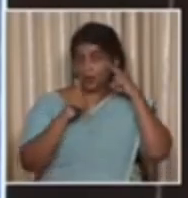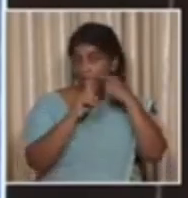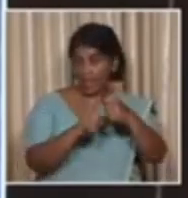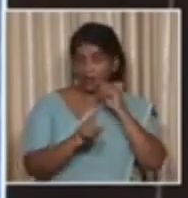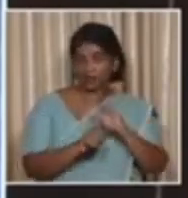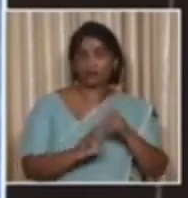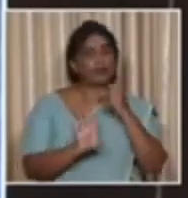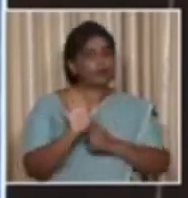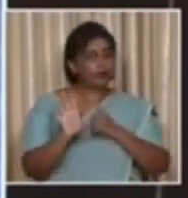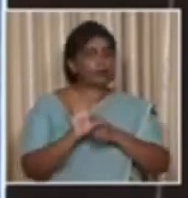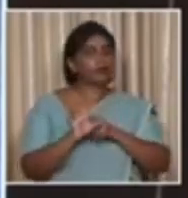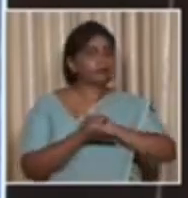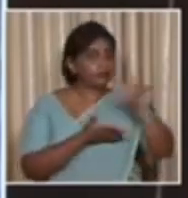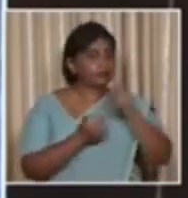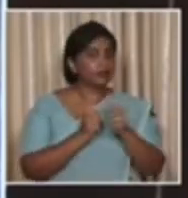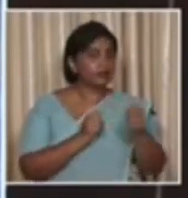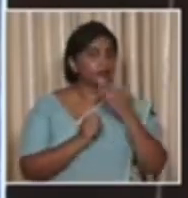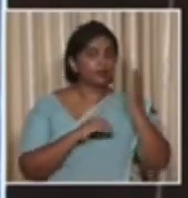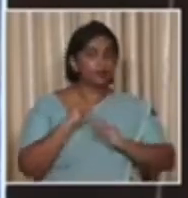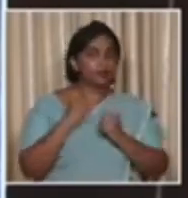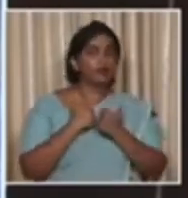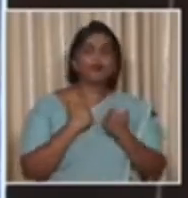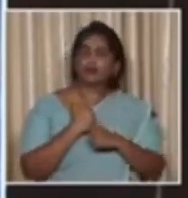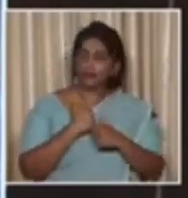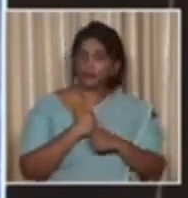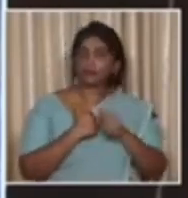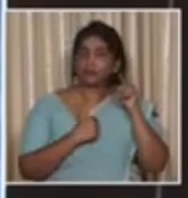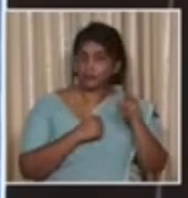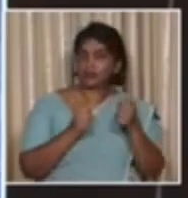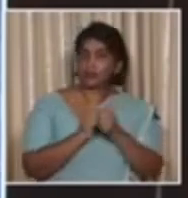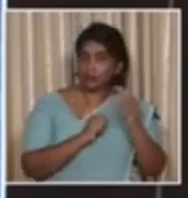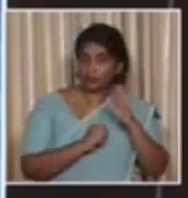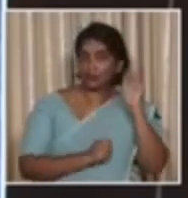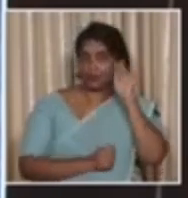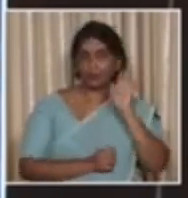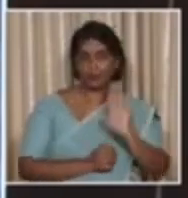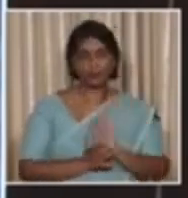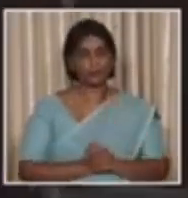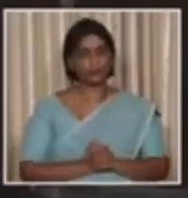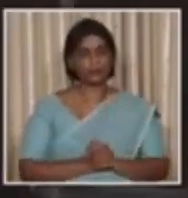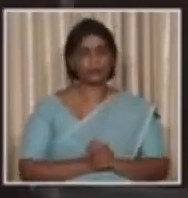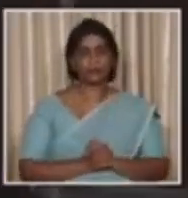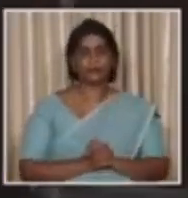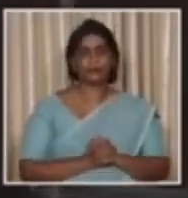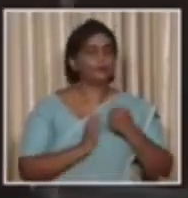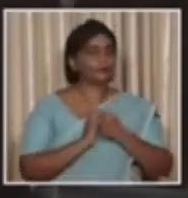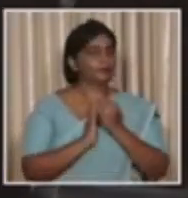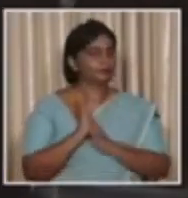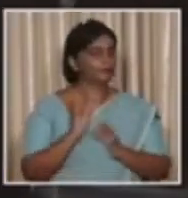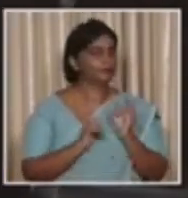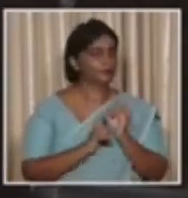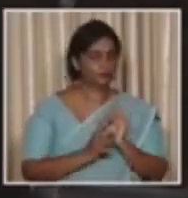පිරිසක් වාර්ෂිකව යවන්න වැඩපිළිවෙලක් සකස් කරන්න ක්‍රමවේදයක් ඔබතුමාලා හරහා තියෙනවාද කියලා මම දැනගන්න කැමතියි. ගරු මන්ත්‍රීතුමියනි,